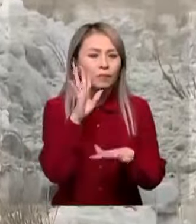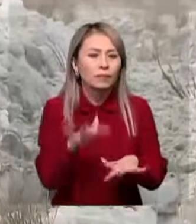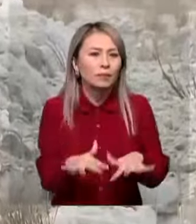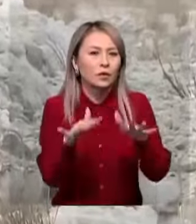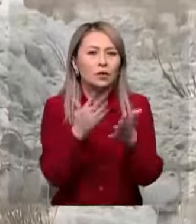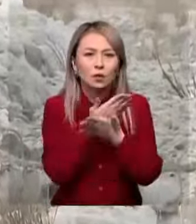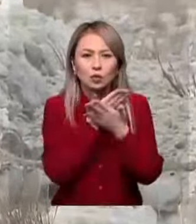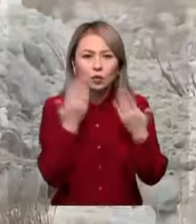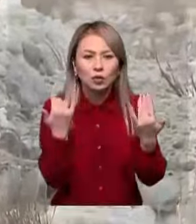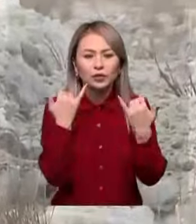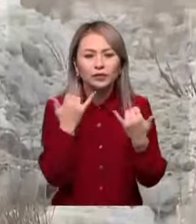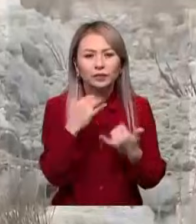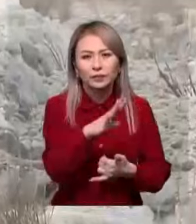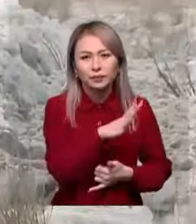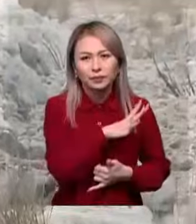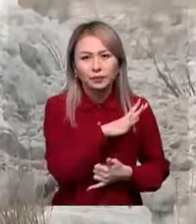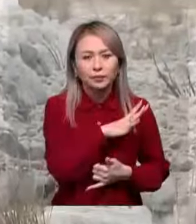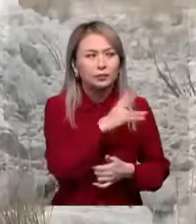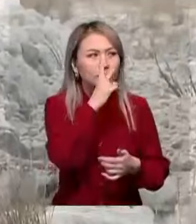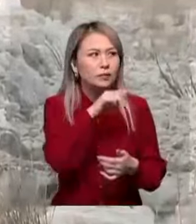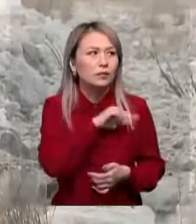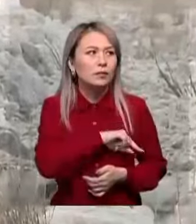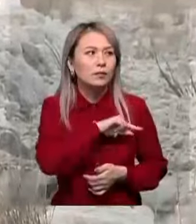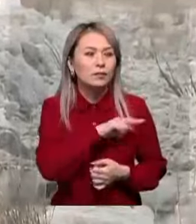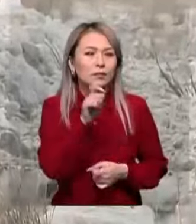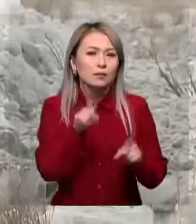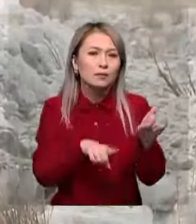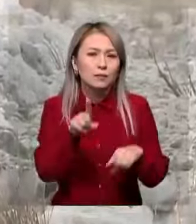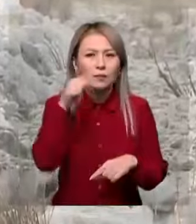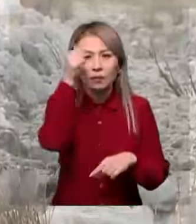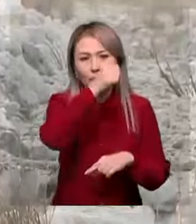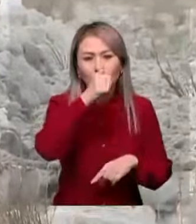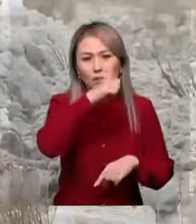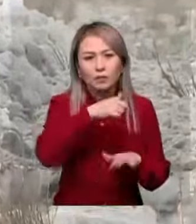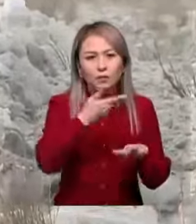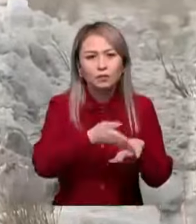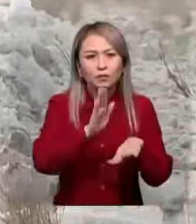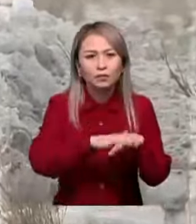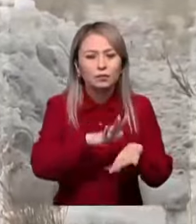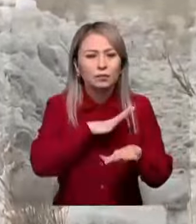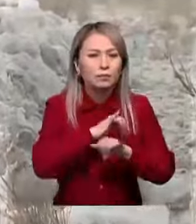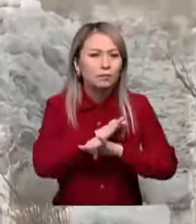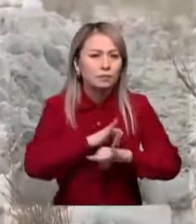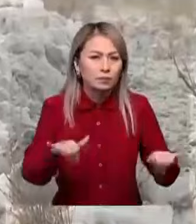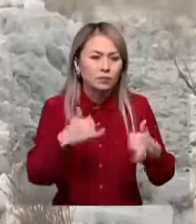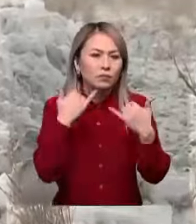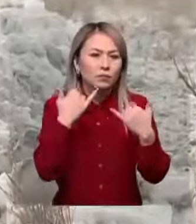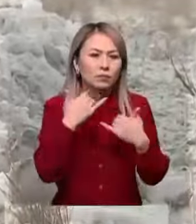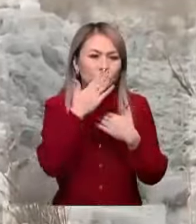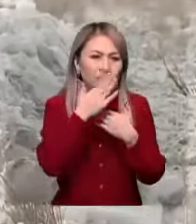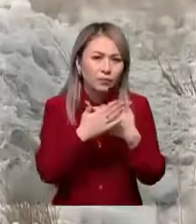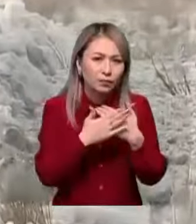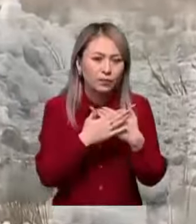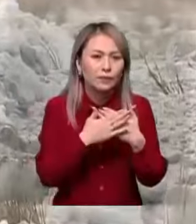Осыған дейінде әрекетік мінез көрсетіп, тіпті кейбір жылдары ауыл ішіне де жайылып кеткен кезі болған. Дәл қазір